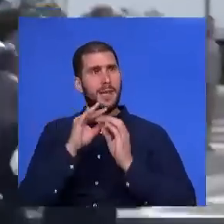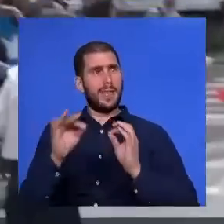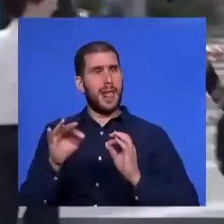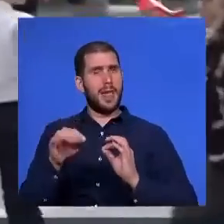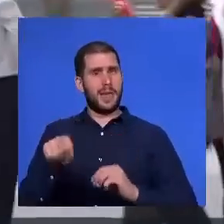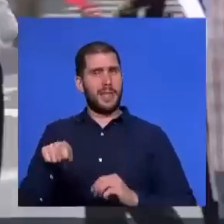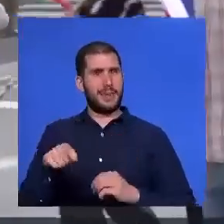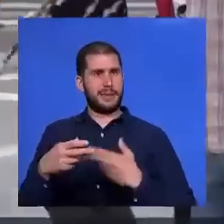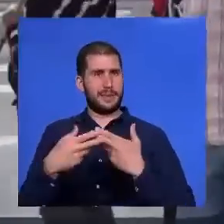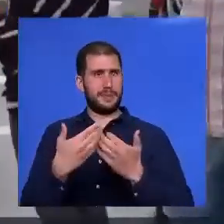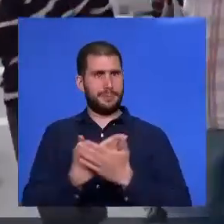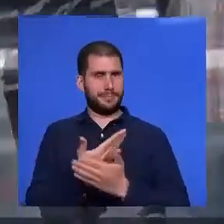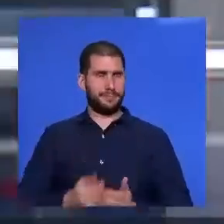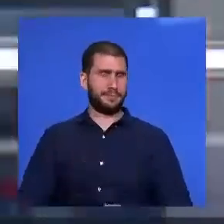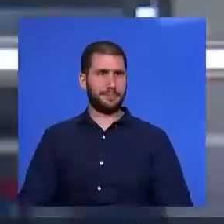של מושב הכנסת.